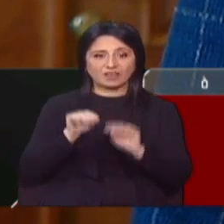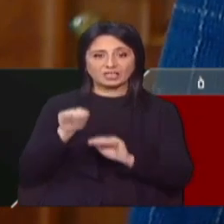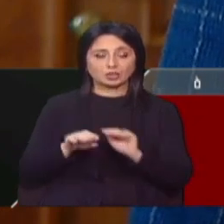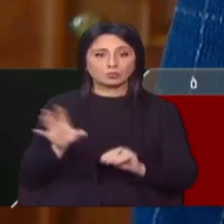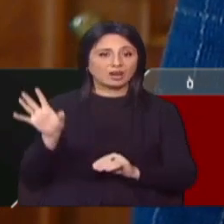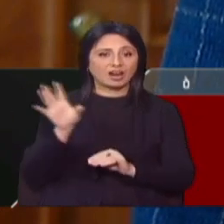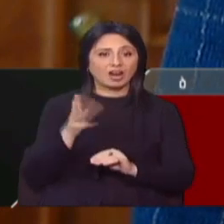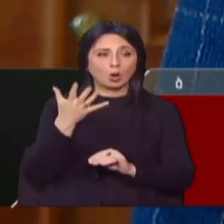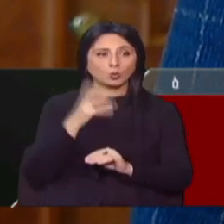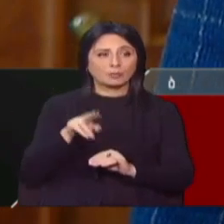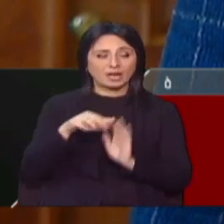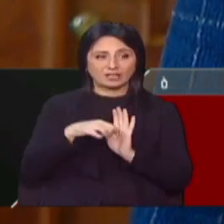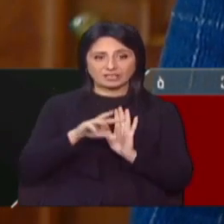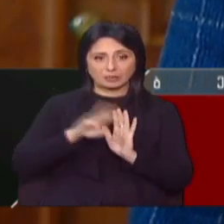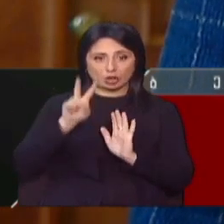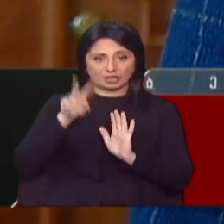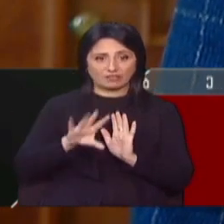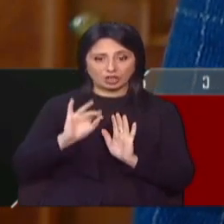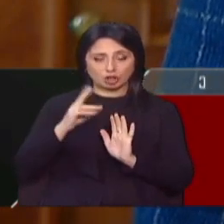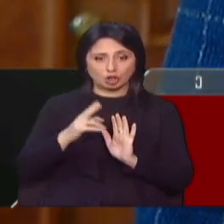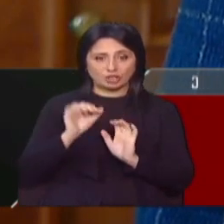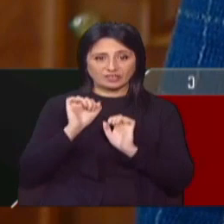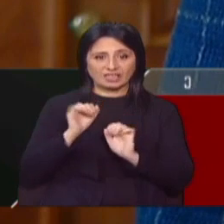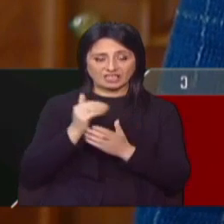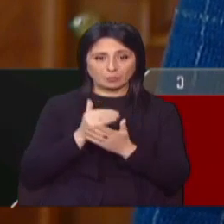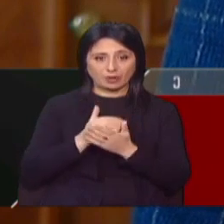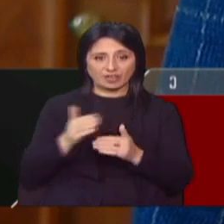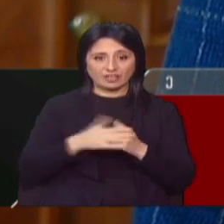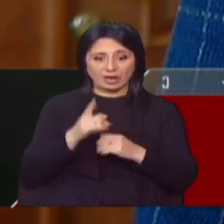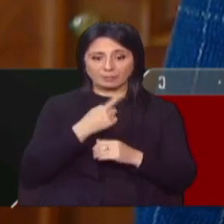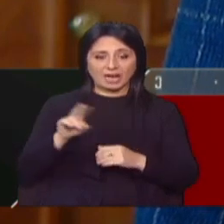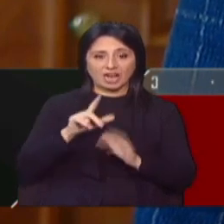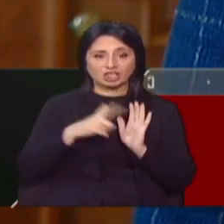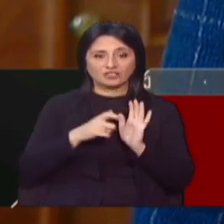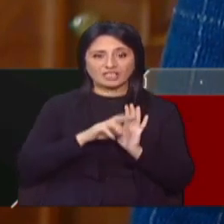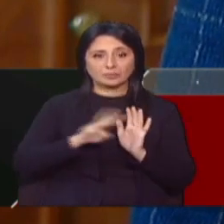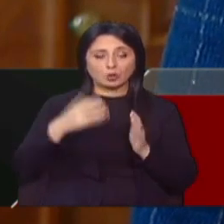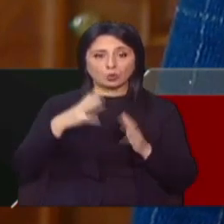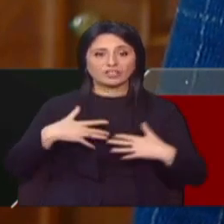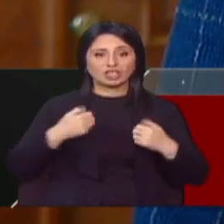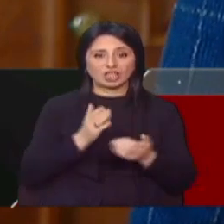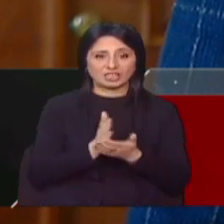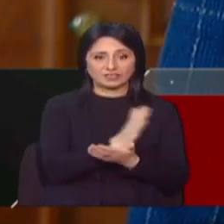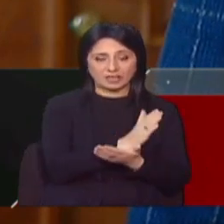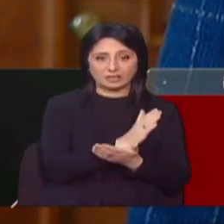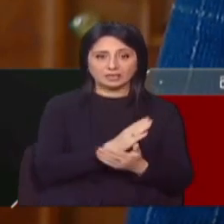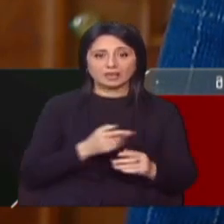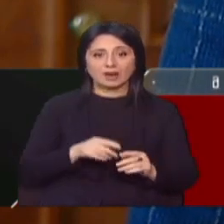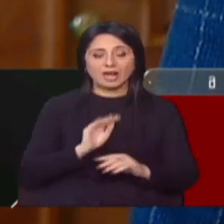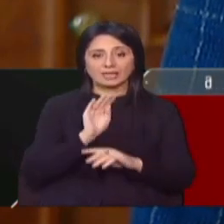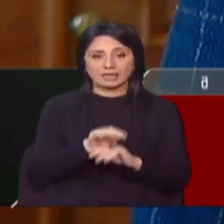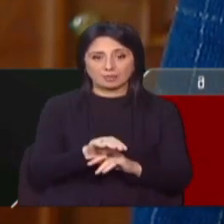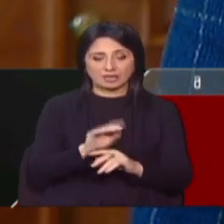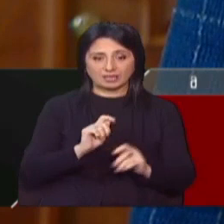თითქმის 5 მილიარდ 600 მილიონი ლარი სოციალური დაცვის პროგრამებზე და დაახლოებით 1.700 მილიონი ლარი უკვე ჯანდაცვის ნაწილზე.